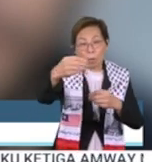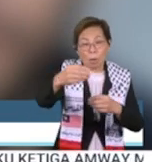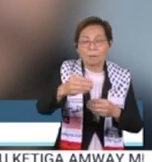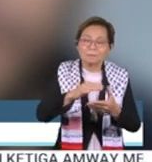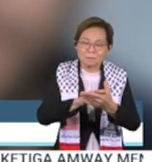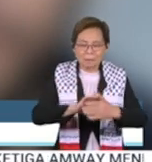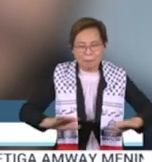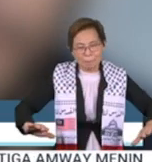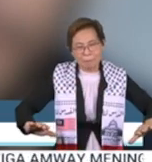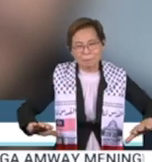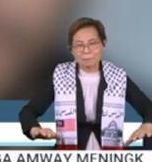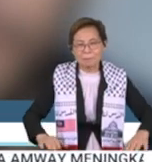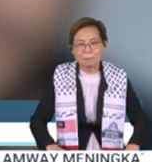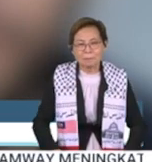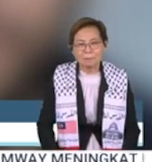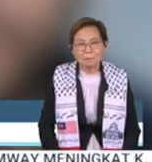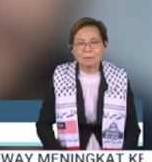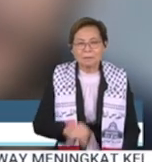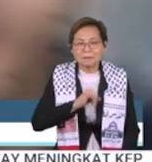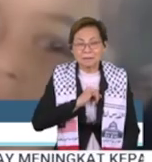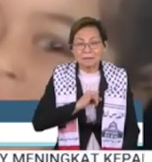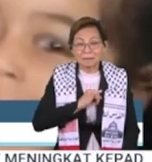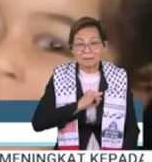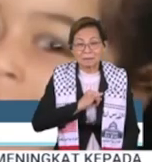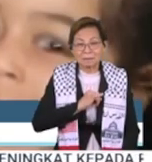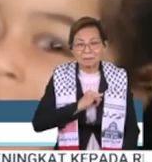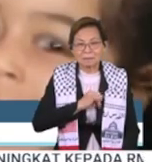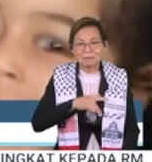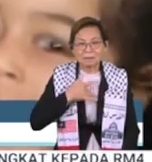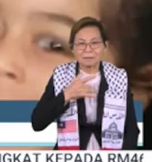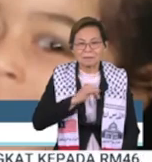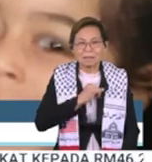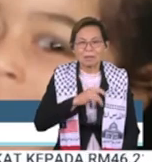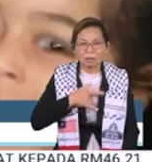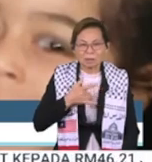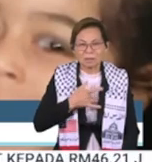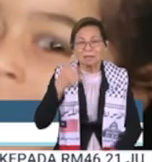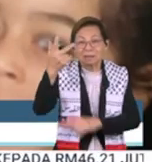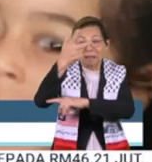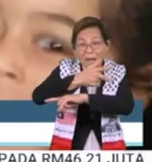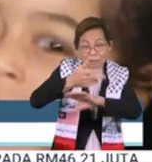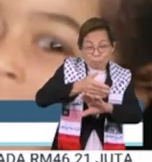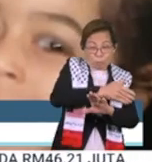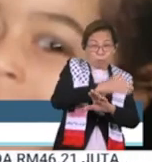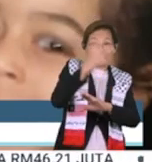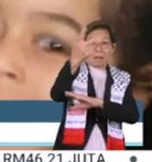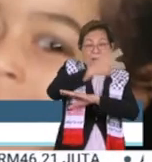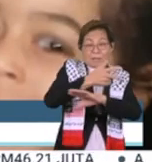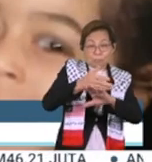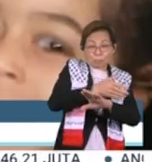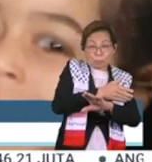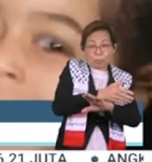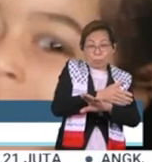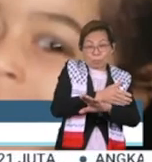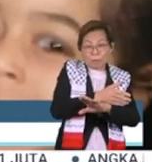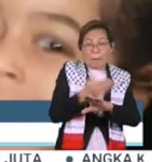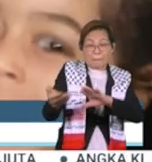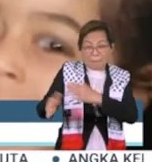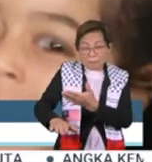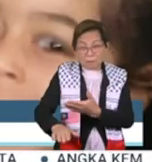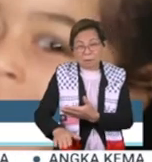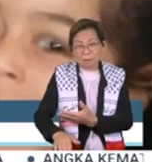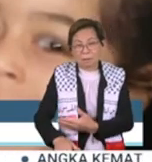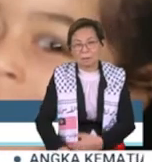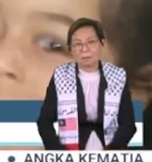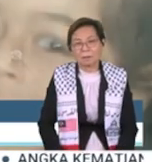dia selamat. Because saya pun rasa sebab 3 hari sebelum dia syahid tu dia